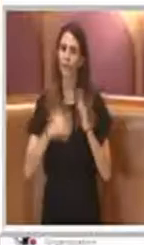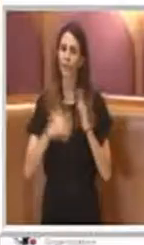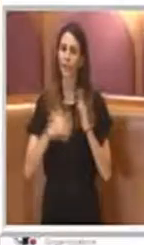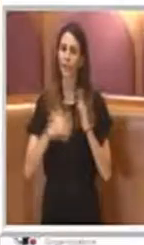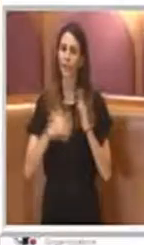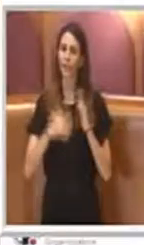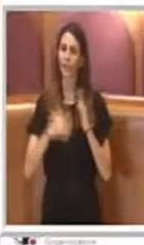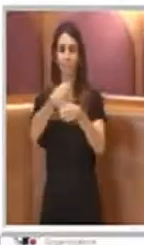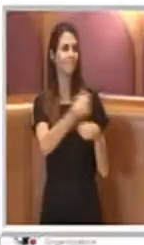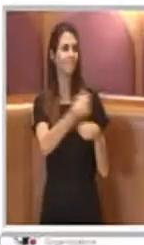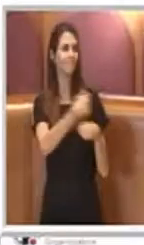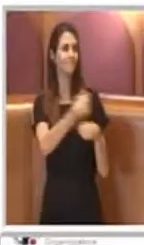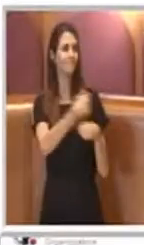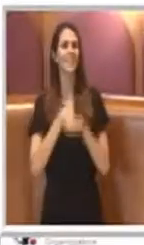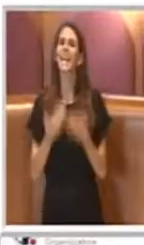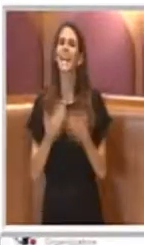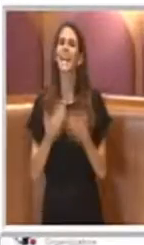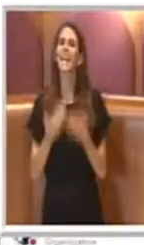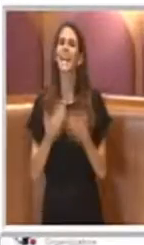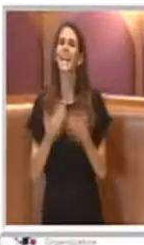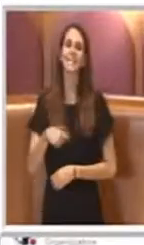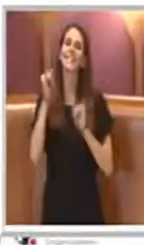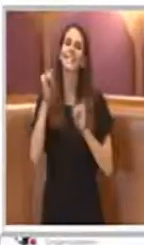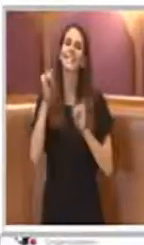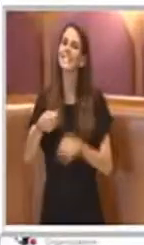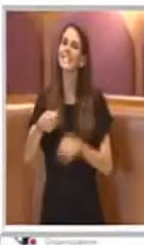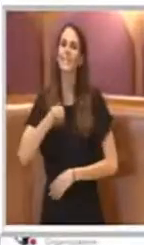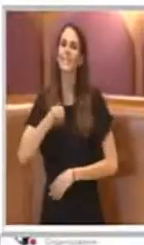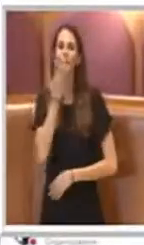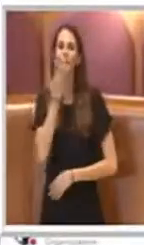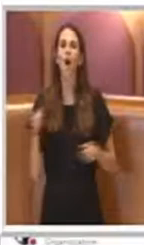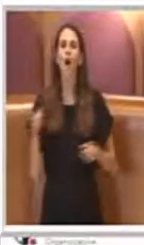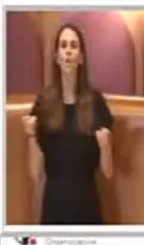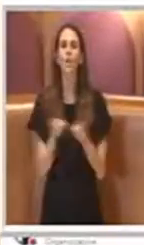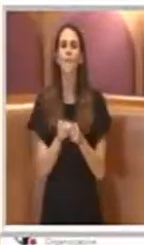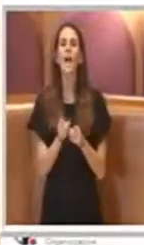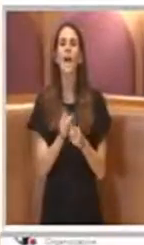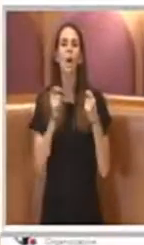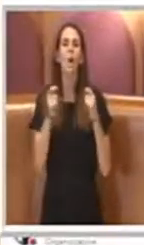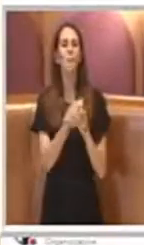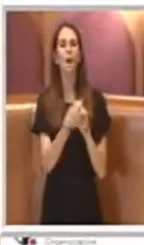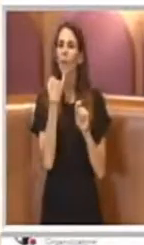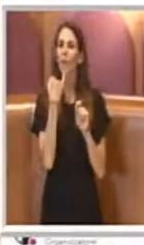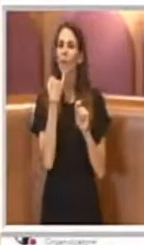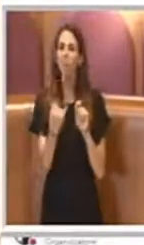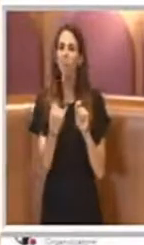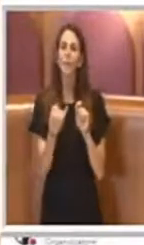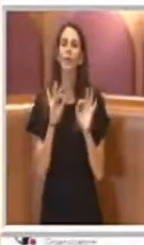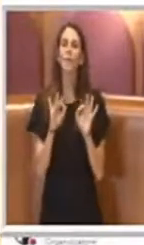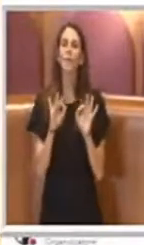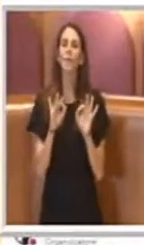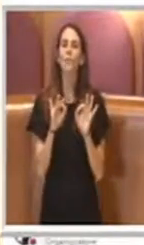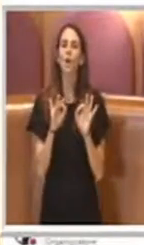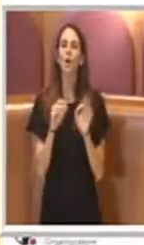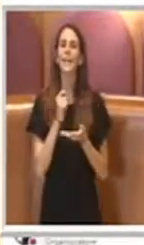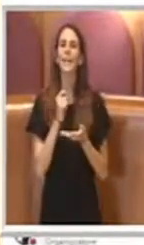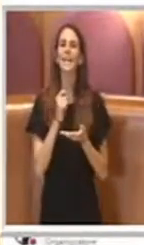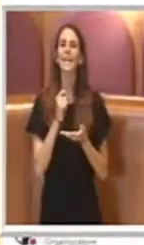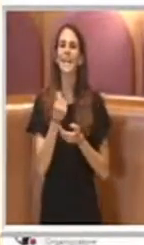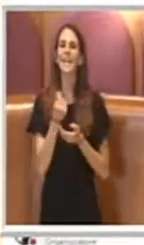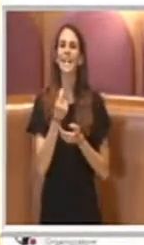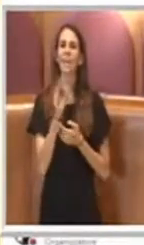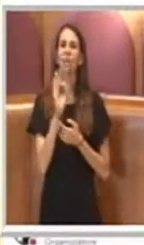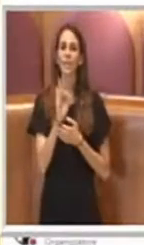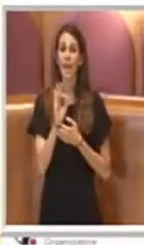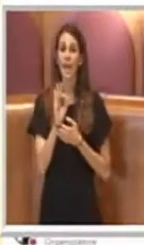Sì, grazie Presidente. Sempre brevemente, questo emendamento è un'altra rimodulazione, variazione a saldo zero che con